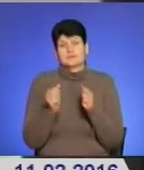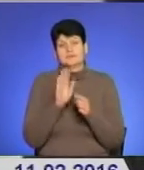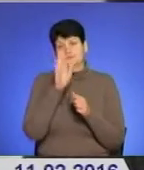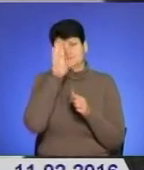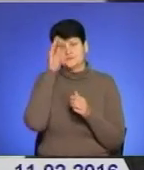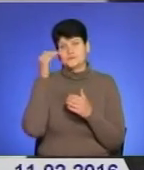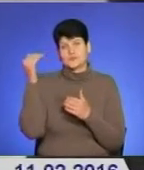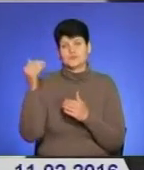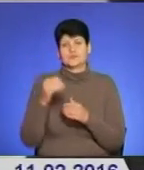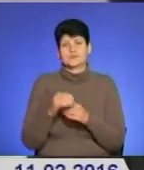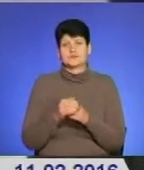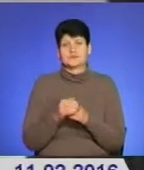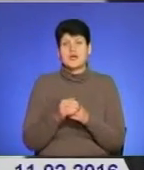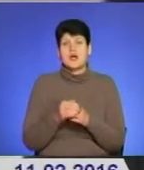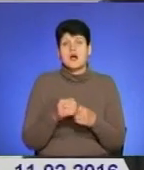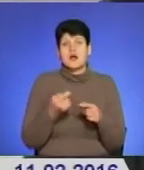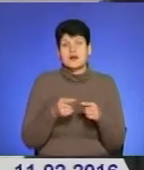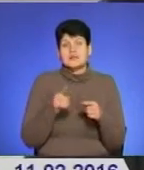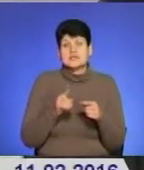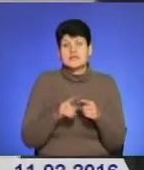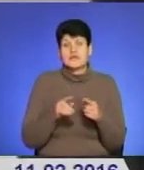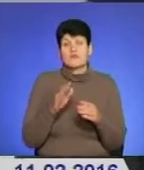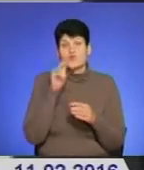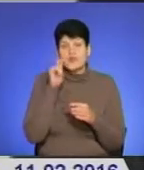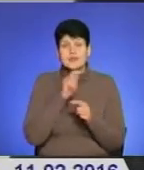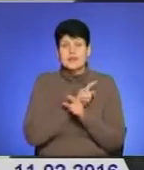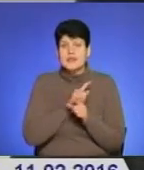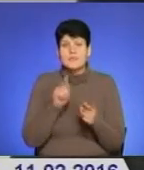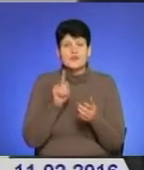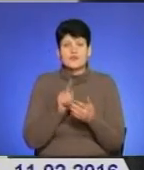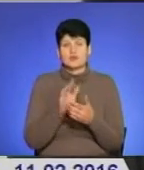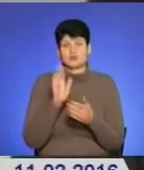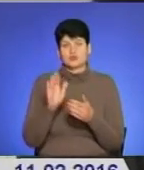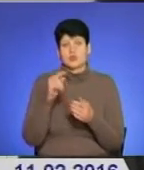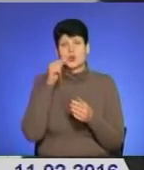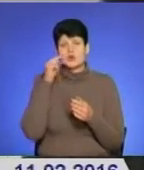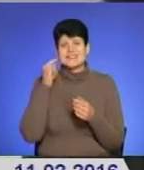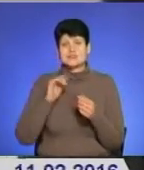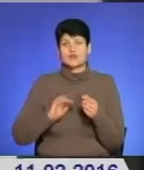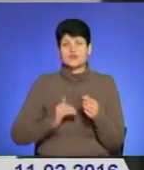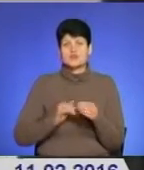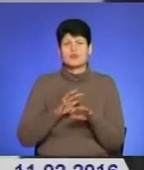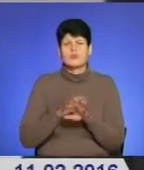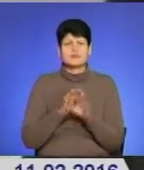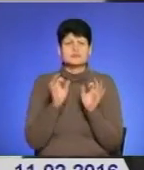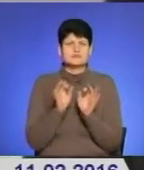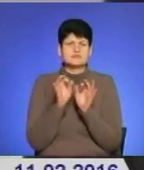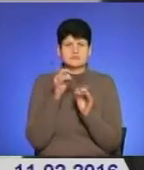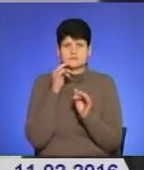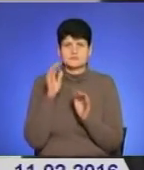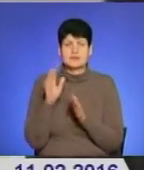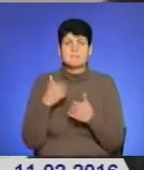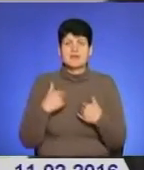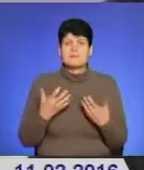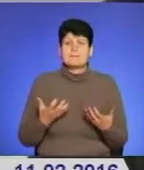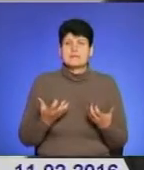агресію Путіна в Україні. А це взагалі в Україні не повинно бути ні російського бізнесу, ні банків, нічого. Ми